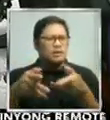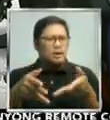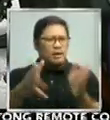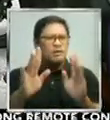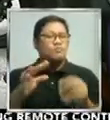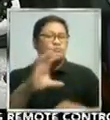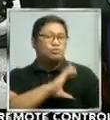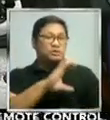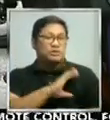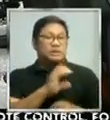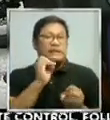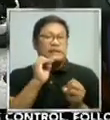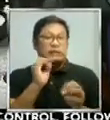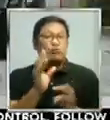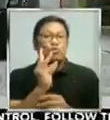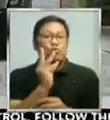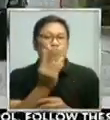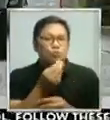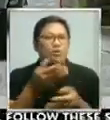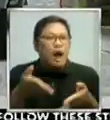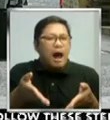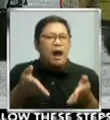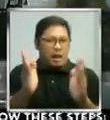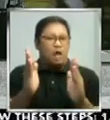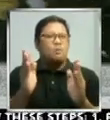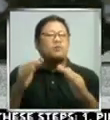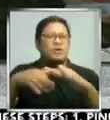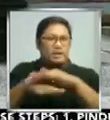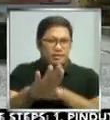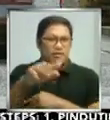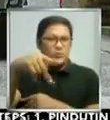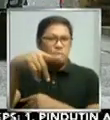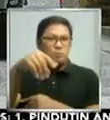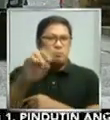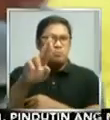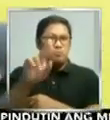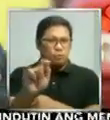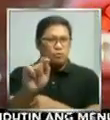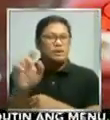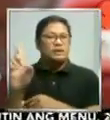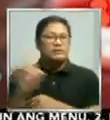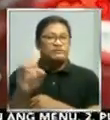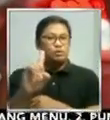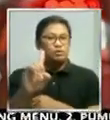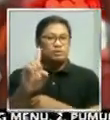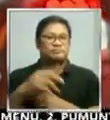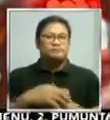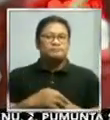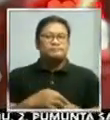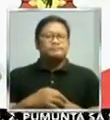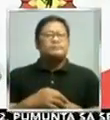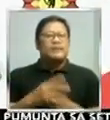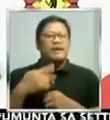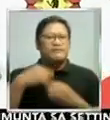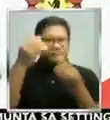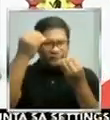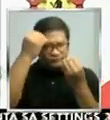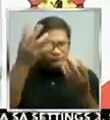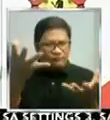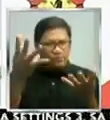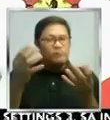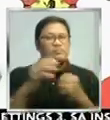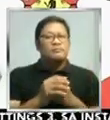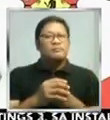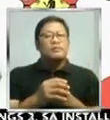ang desisyon kung sino-sino ang papayagang makapasok sa port area at Divisoria. Nananawagan si Yorme sa